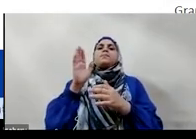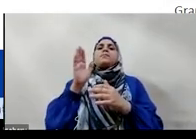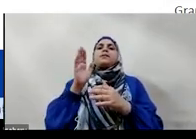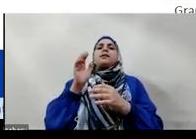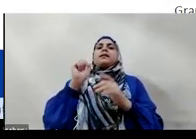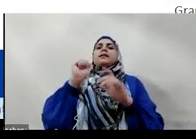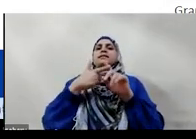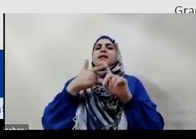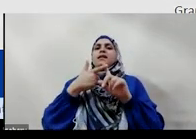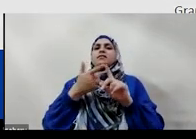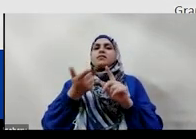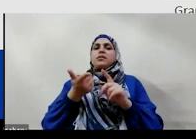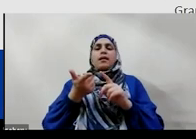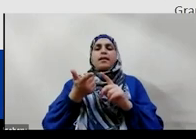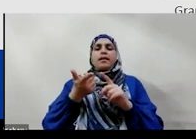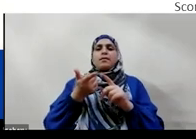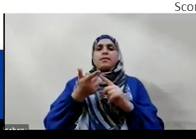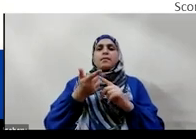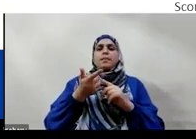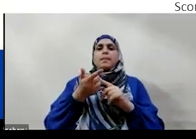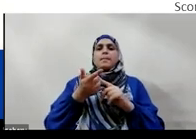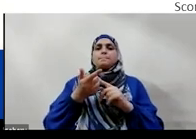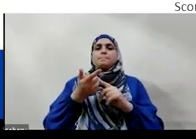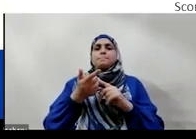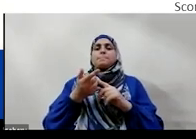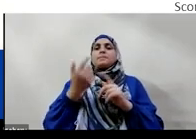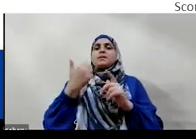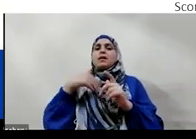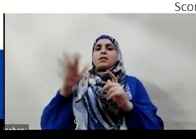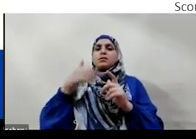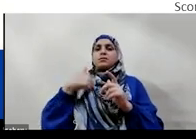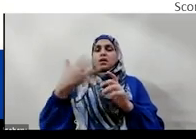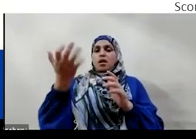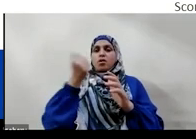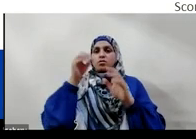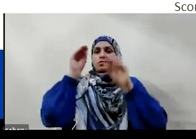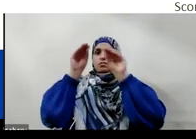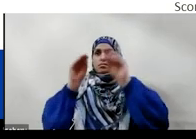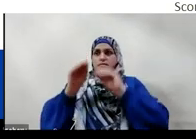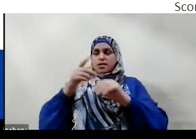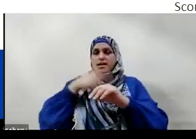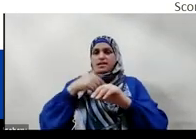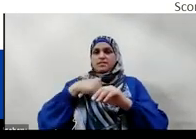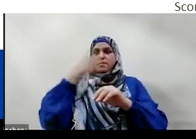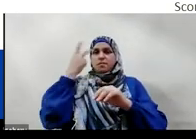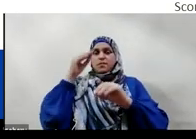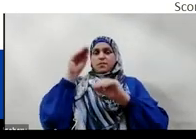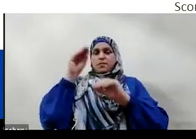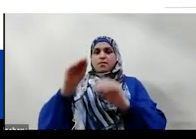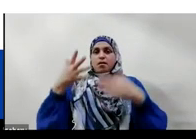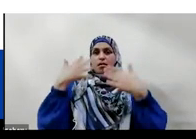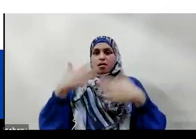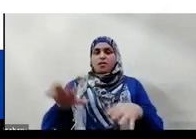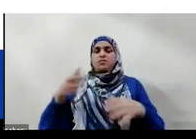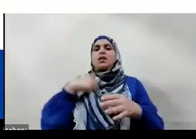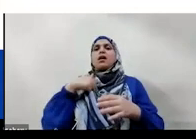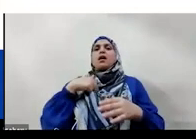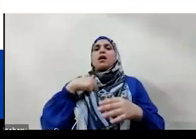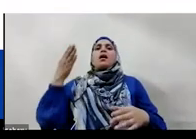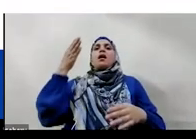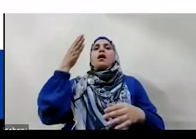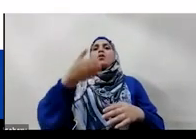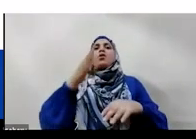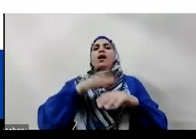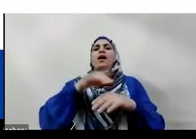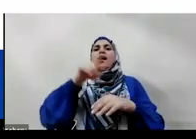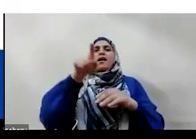تاني طريقة، بعد ما أحط الانفورميشن بتاعت الريكومندر في الجزئية الأونلاين، بروح على الكونتري انفورميشن سيكشن.